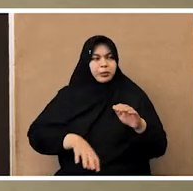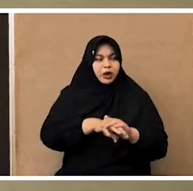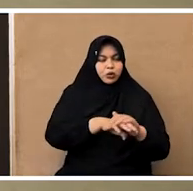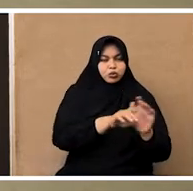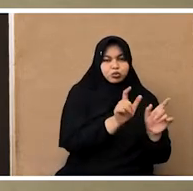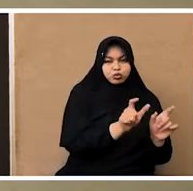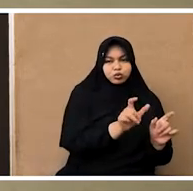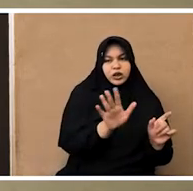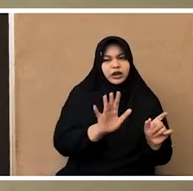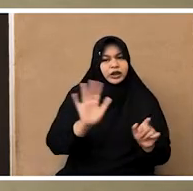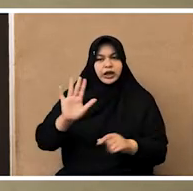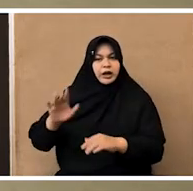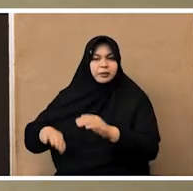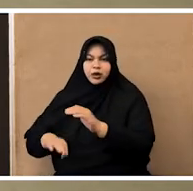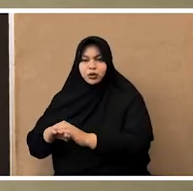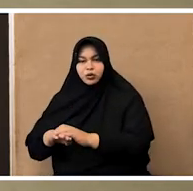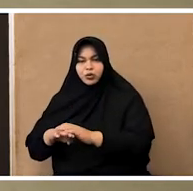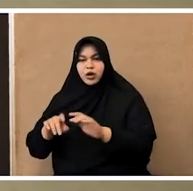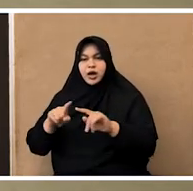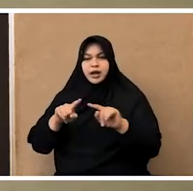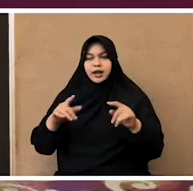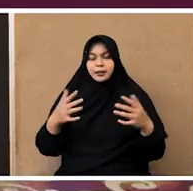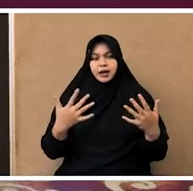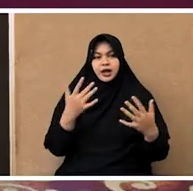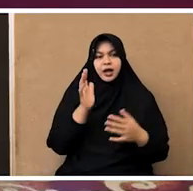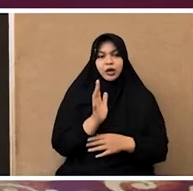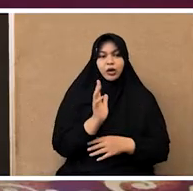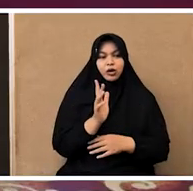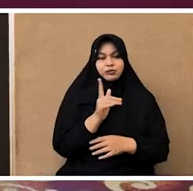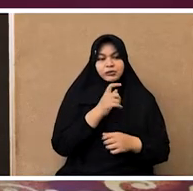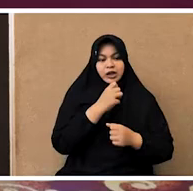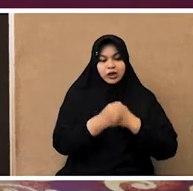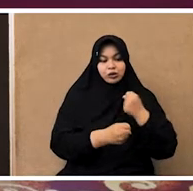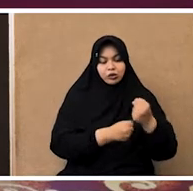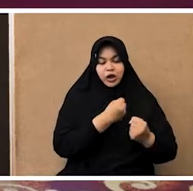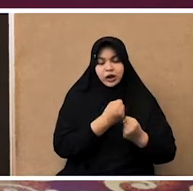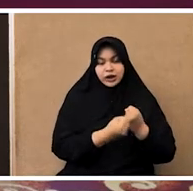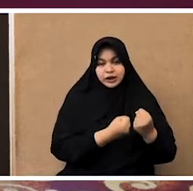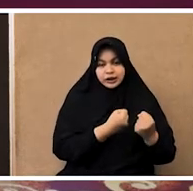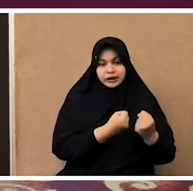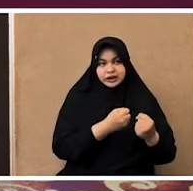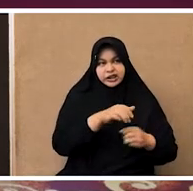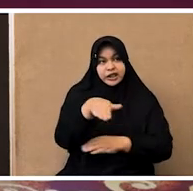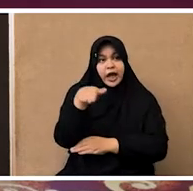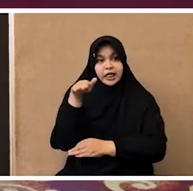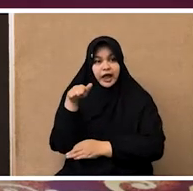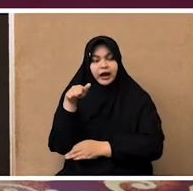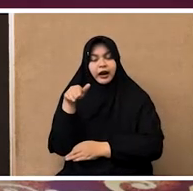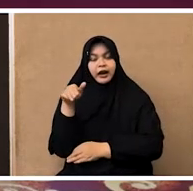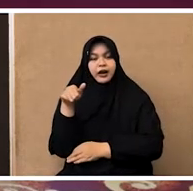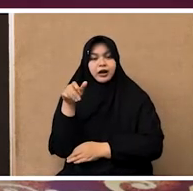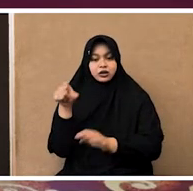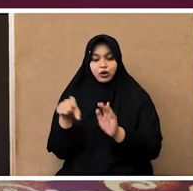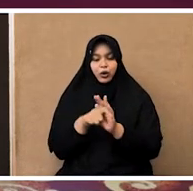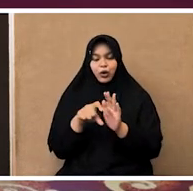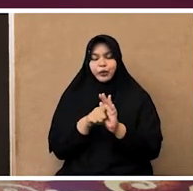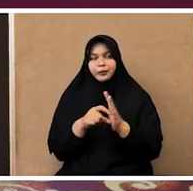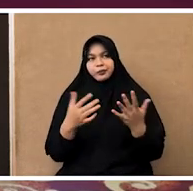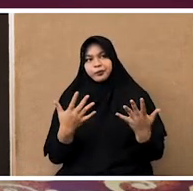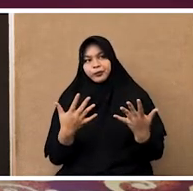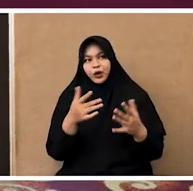dan tidak penuh dan sebagainya Jadi kalau misalkan ketika dia melakukan pertahapan melakukan tindak pidana misalkan